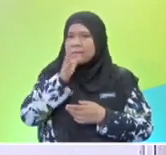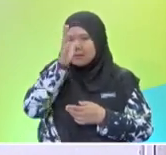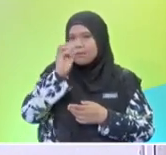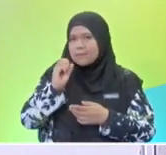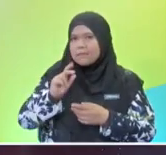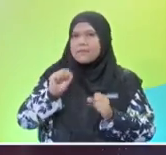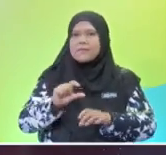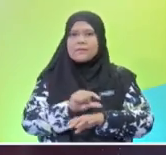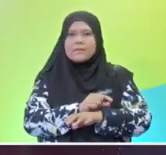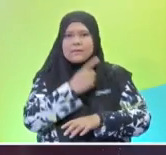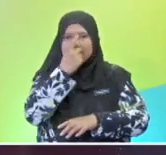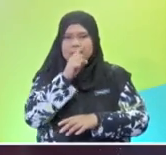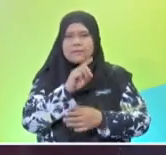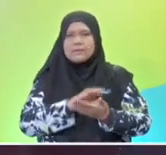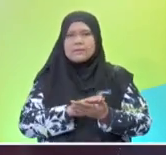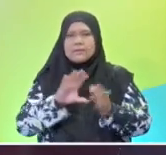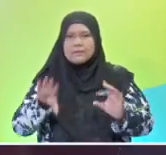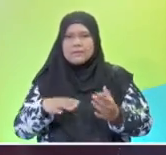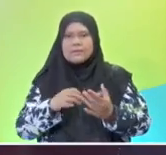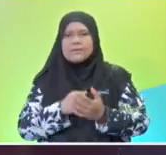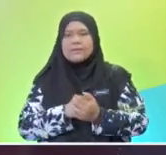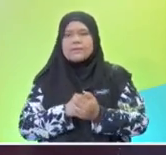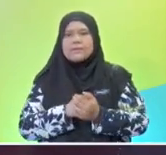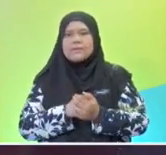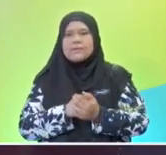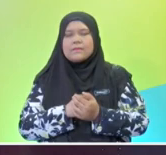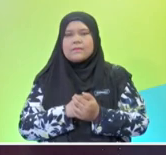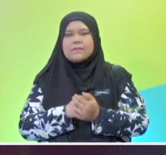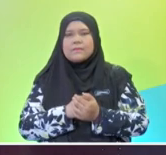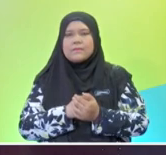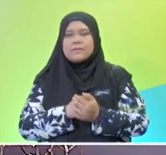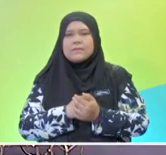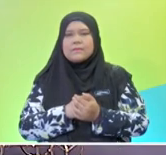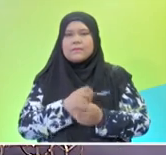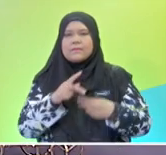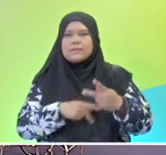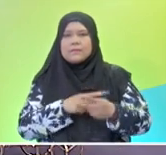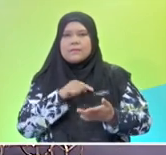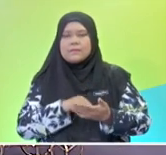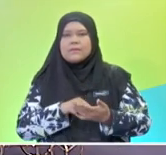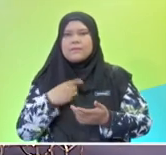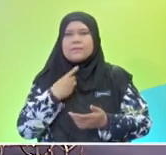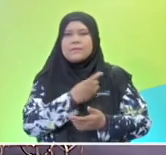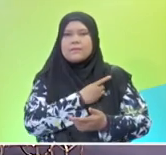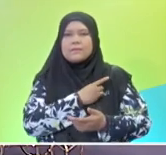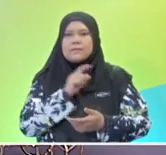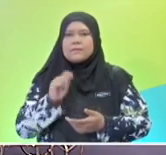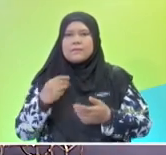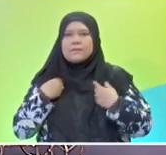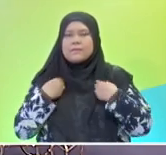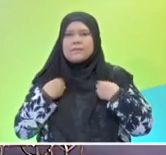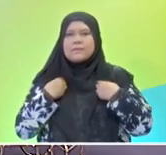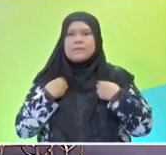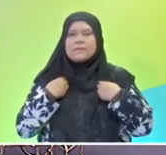guna. Ya, okey. Untuk menghasilkan kemeja T ni, okey, kita perlukan projek ni, kita perlukan kemeja T